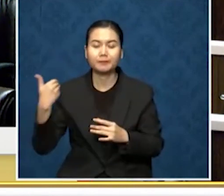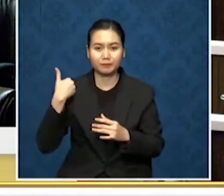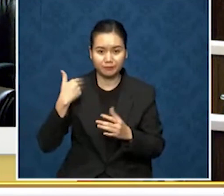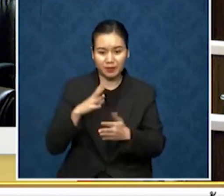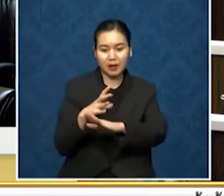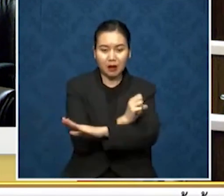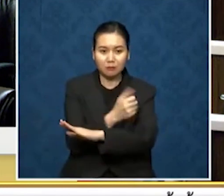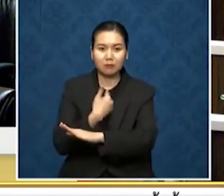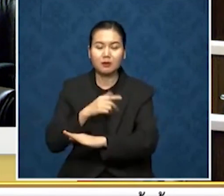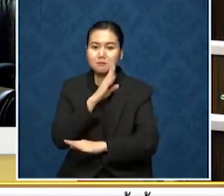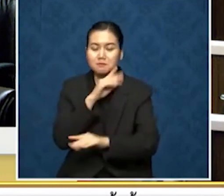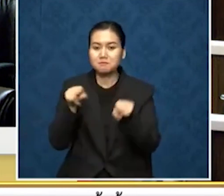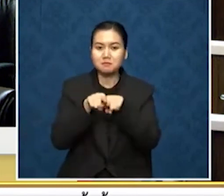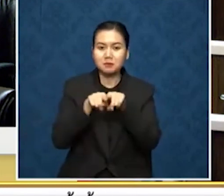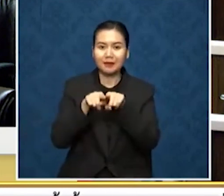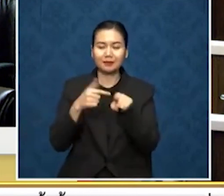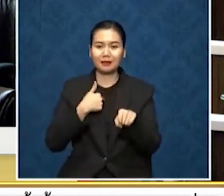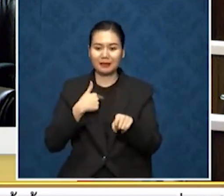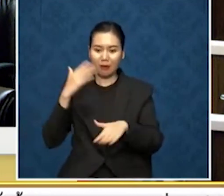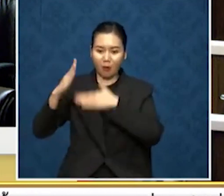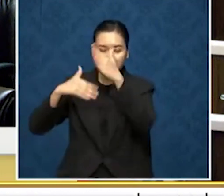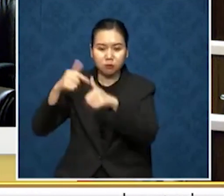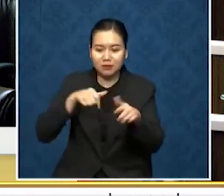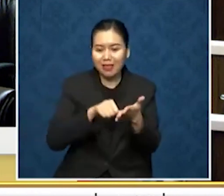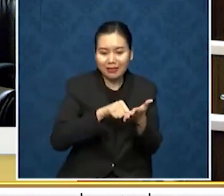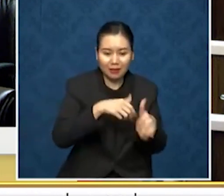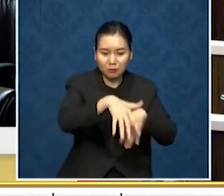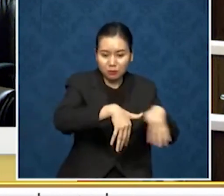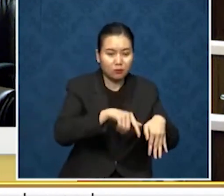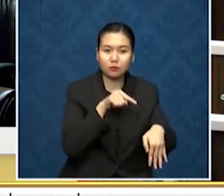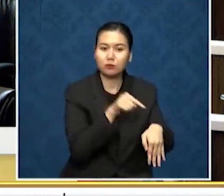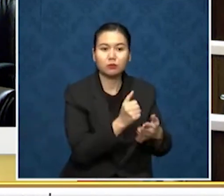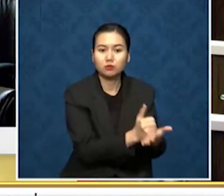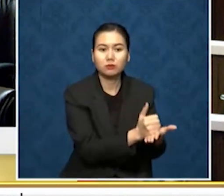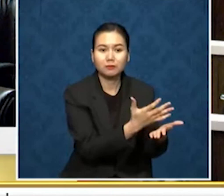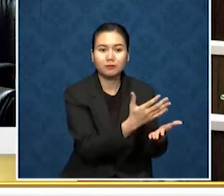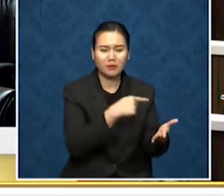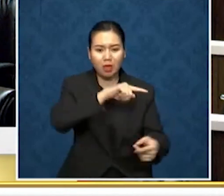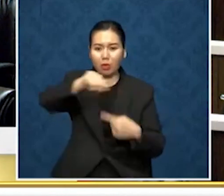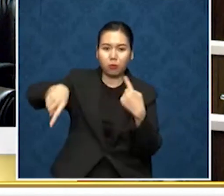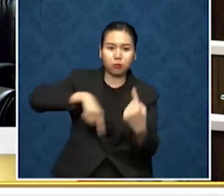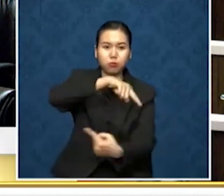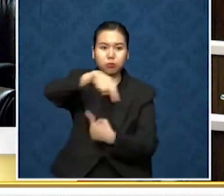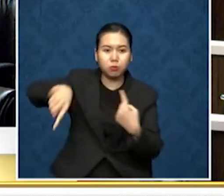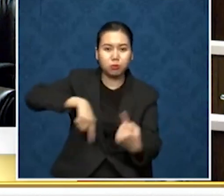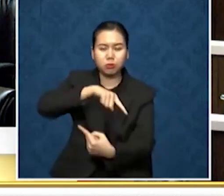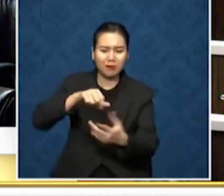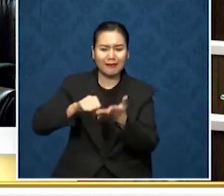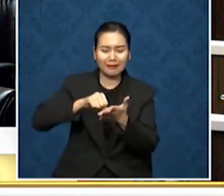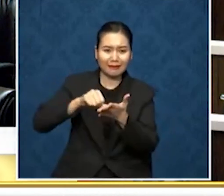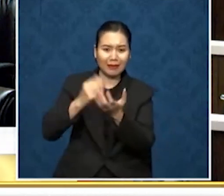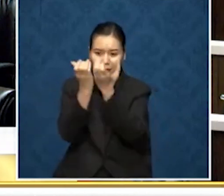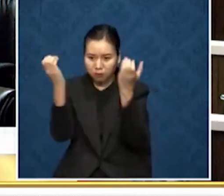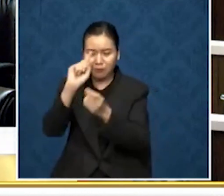ทำให้เราไม่สามารถเดินหน้าแก้ปัญหาให้กับพี่น้องประชาชนได้และต้องวนเวียนไปเวียนมากับการแก้ไขและจัดทำ